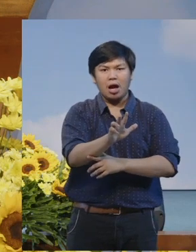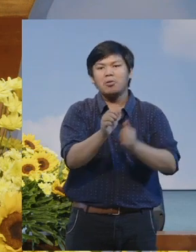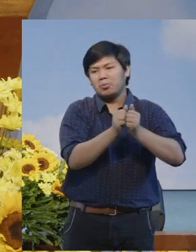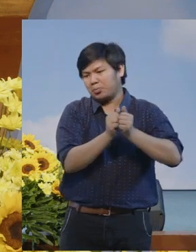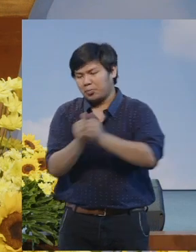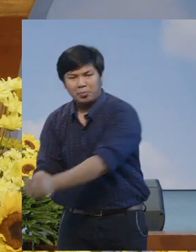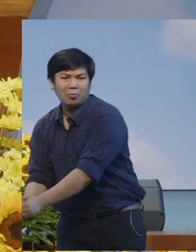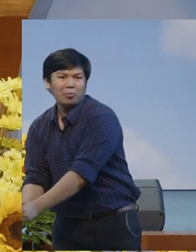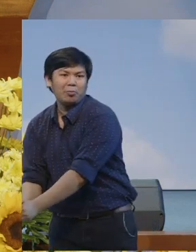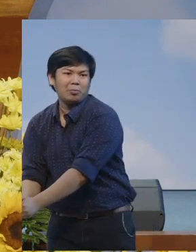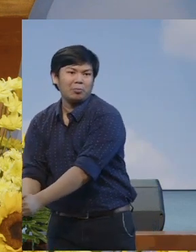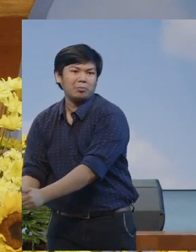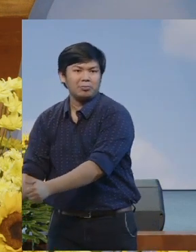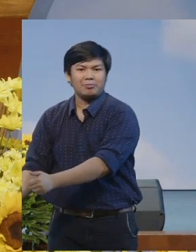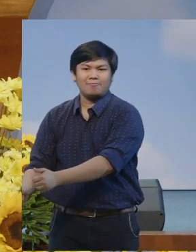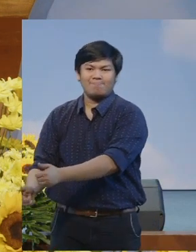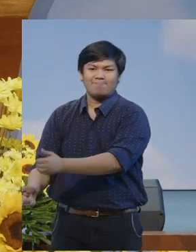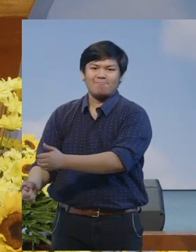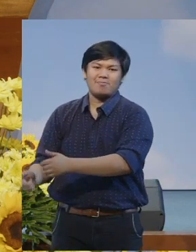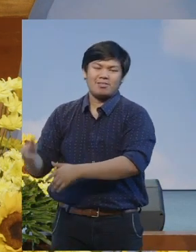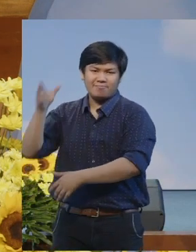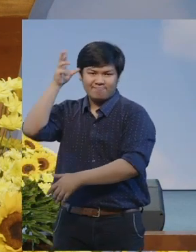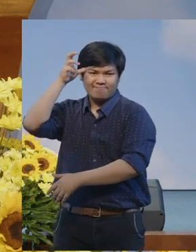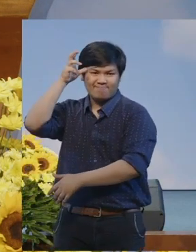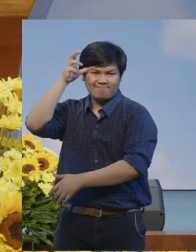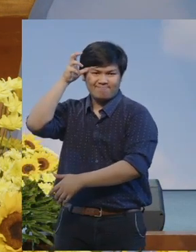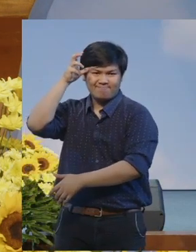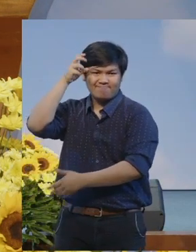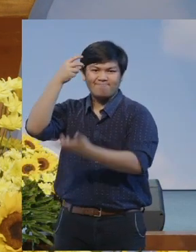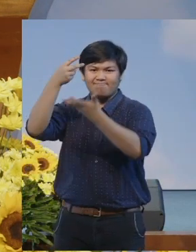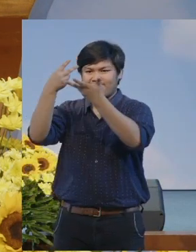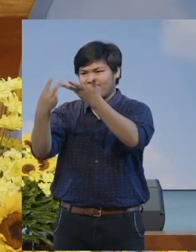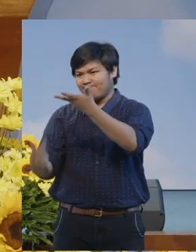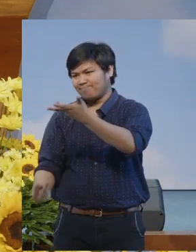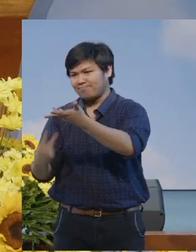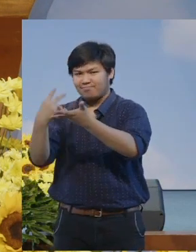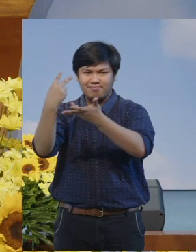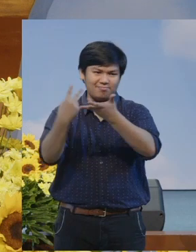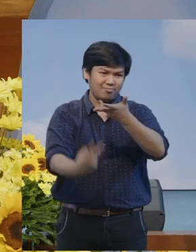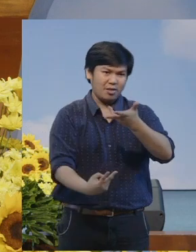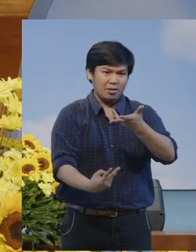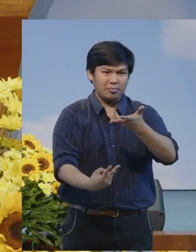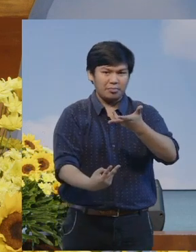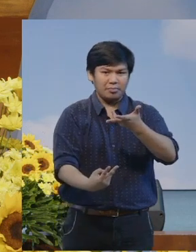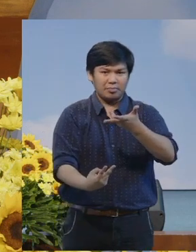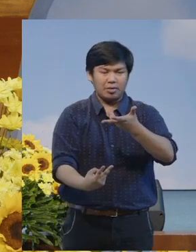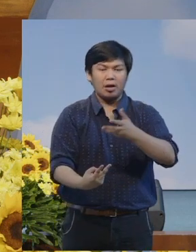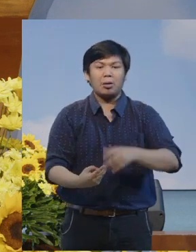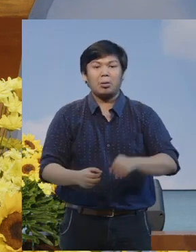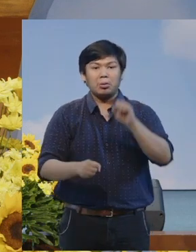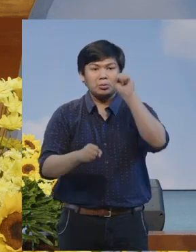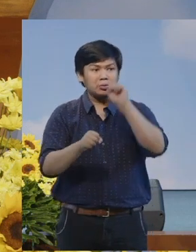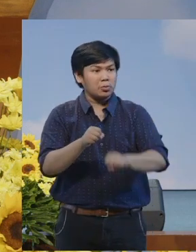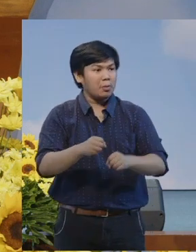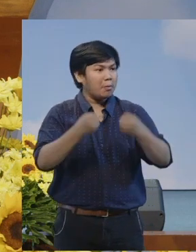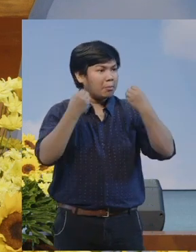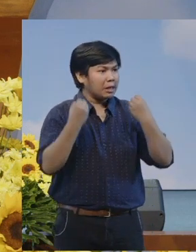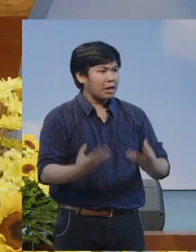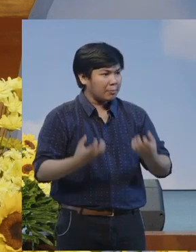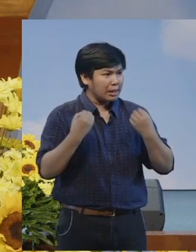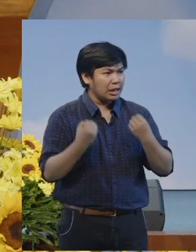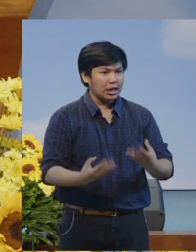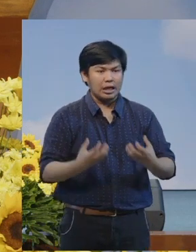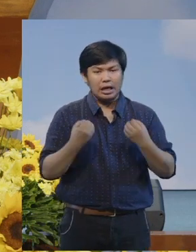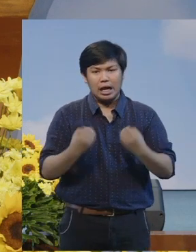Diyos noon ay sumanib sa kanya, sumama sa kanyang paghihimagsik, at dahil doon sila ay nadamay sa kanya